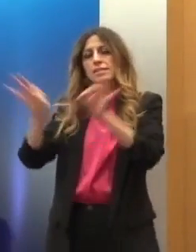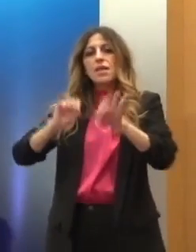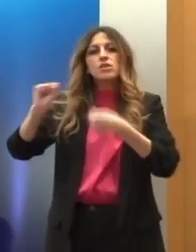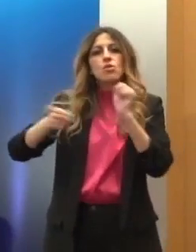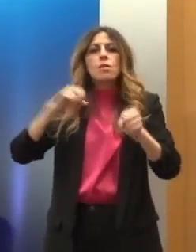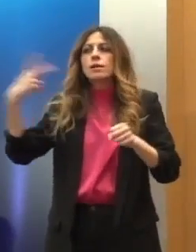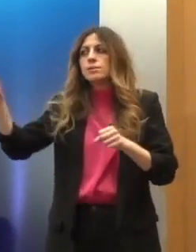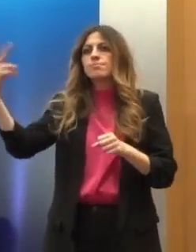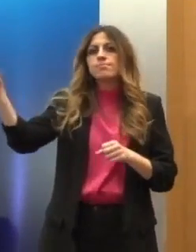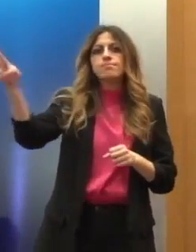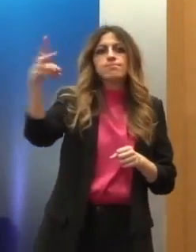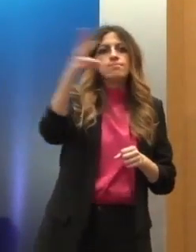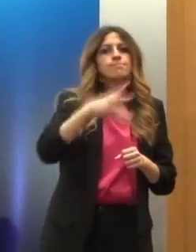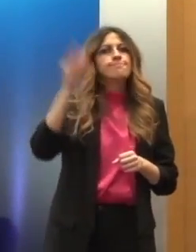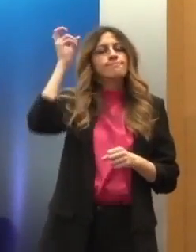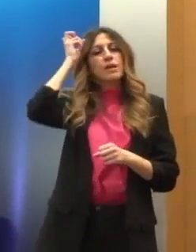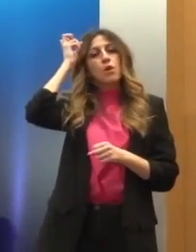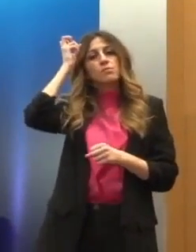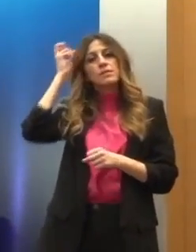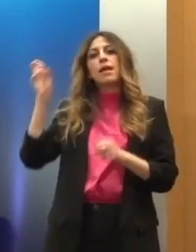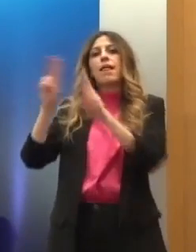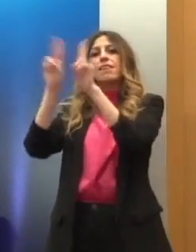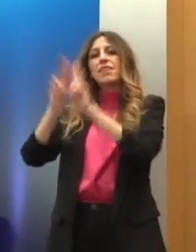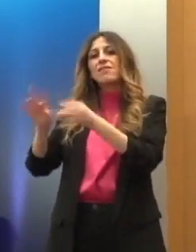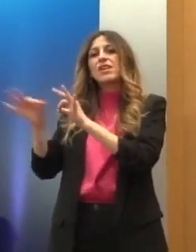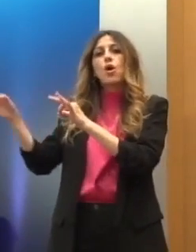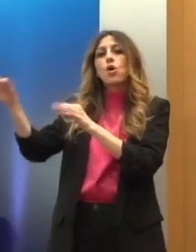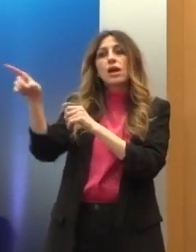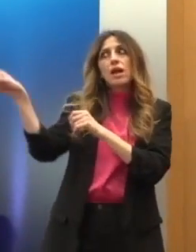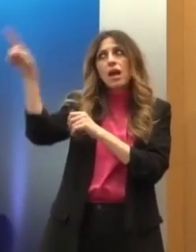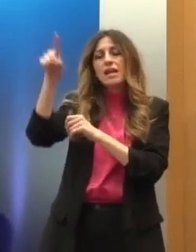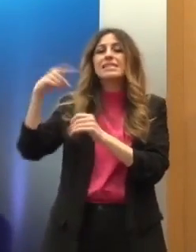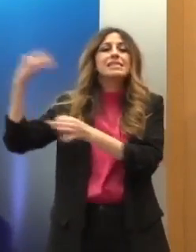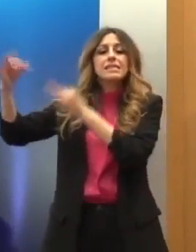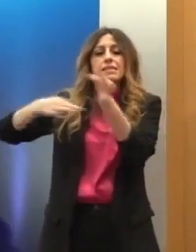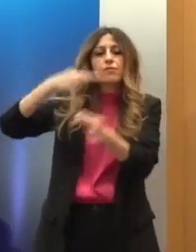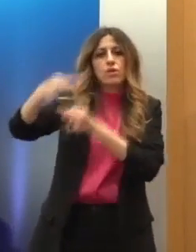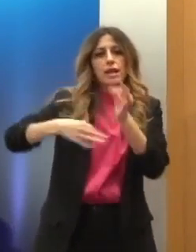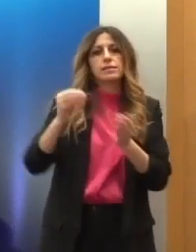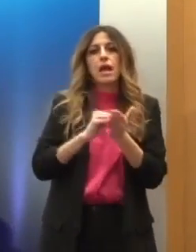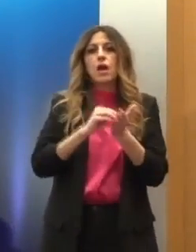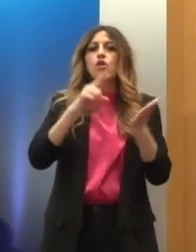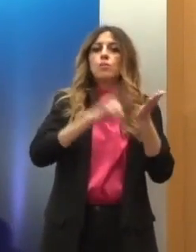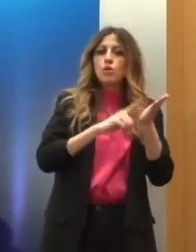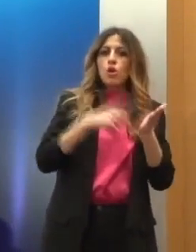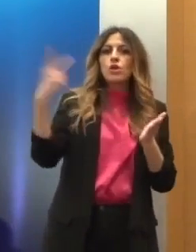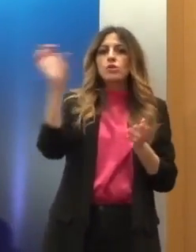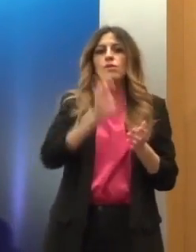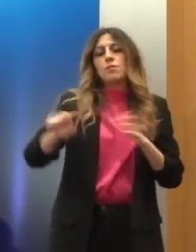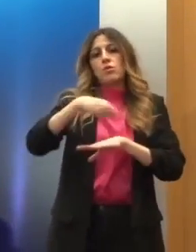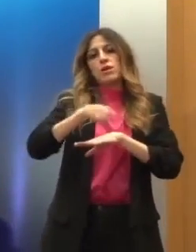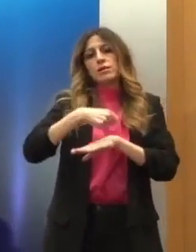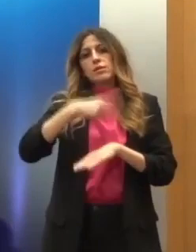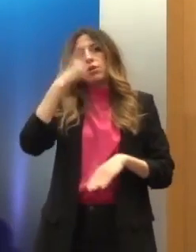τους, λαμβάνοντας υπόψη τις συστάσεις των διεθνών οργάνων, αυτές τις συστάσεις, και φυσικά την ομολογία του Ευρωπαϊκού Δικαστηρίου Δικαιωμάτων του